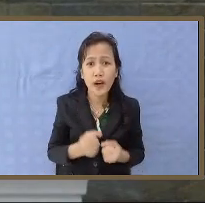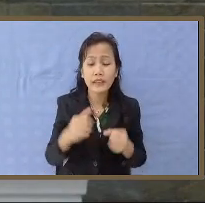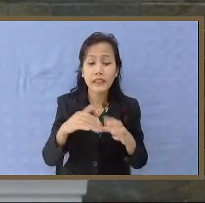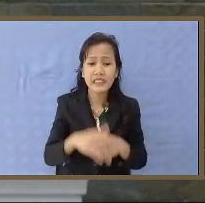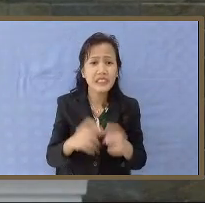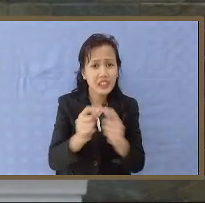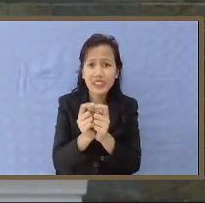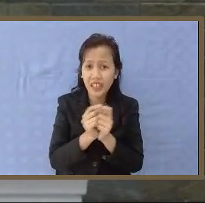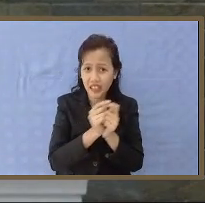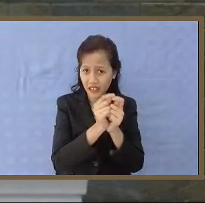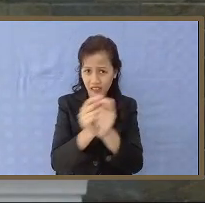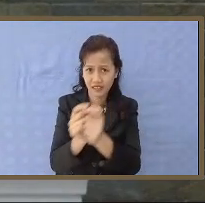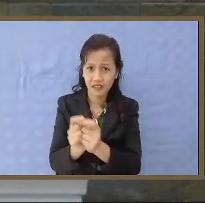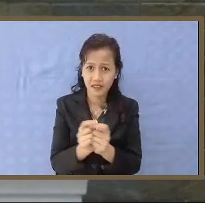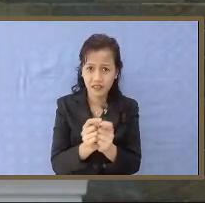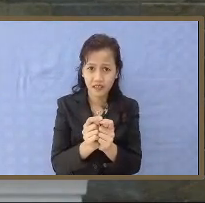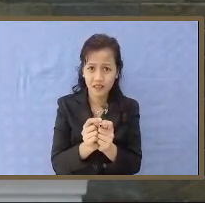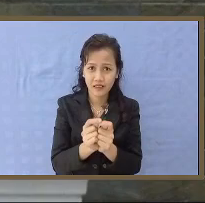pagtitipon.